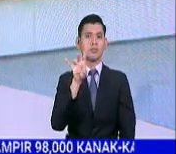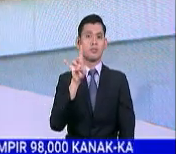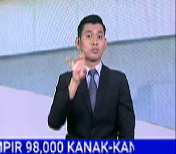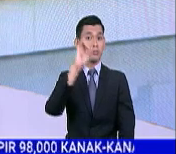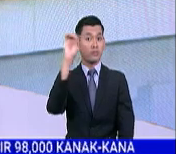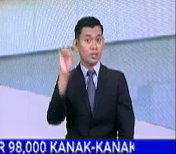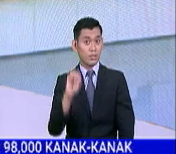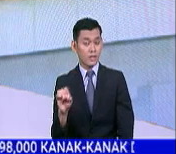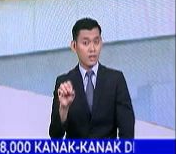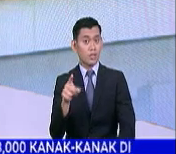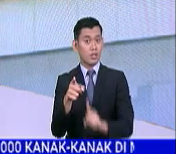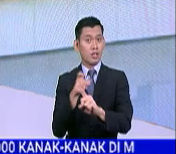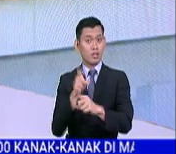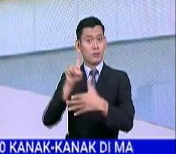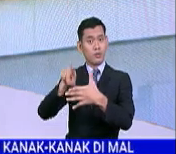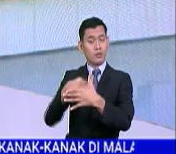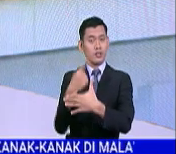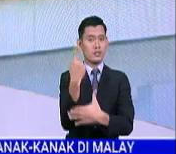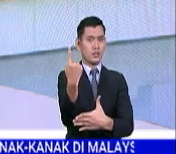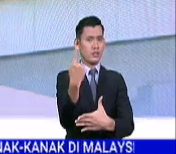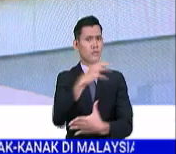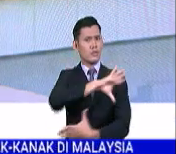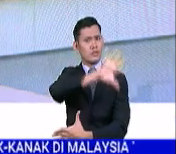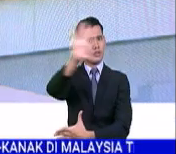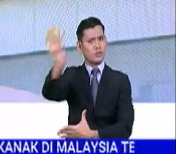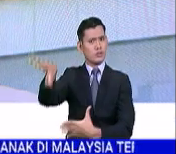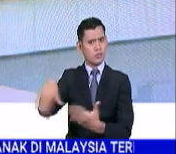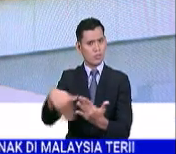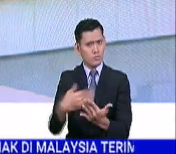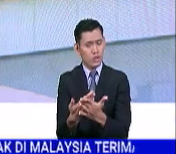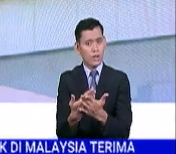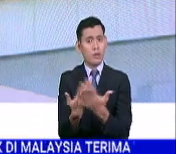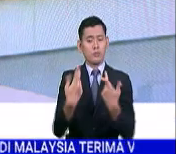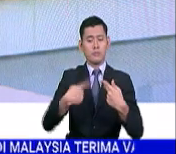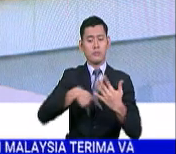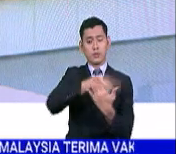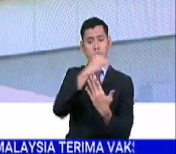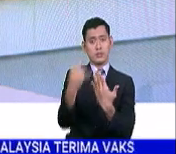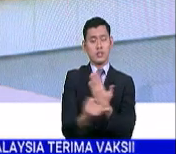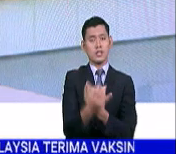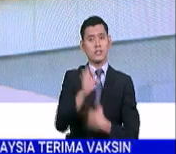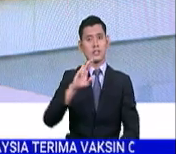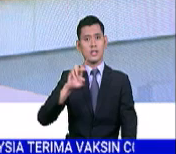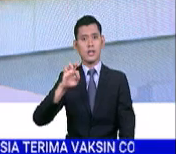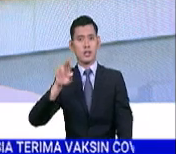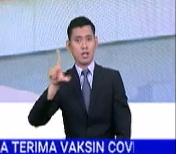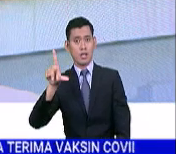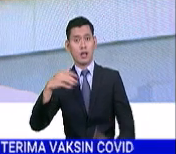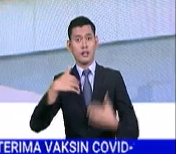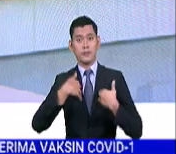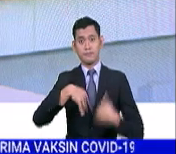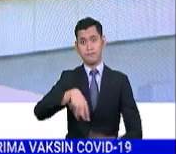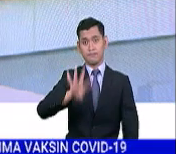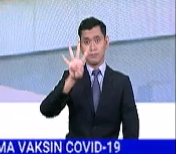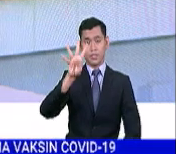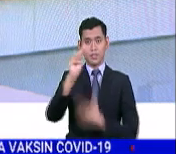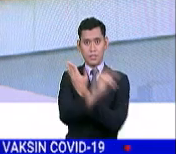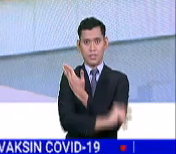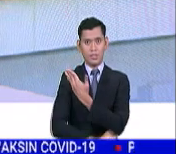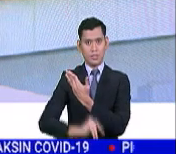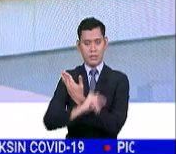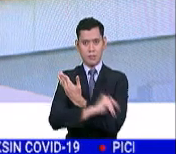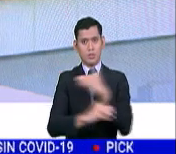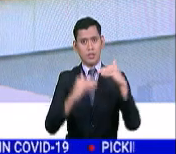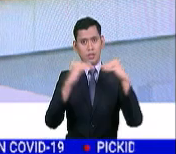25.76% setakat Januari lalu. Secara keseluruhan, projek ECRL yang merangkumi 4 buah negeri itu berada di peringkat